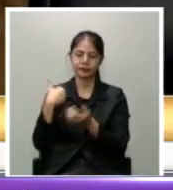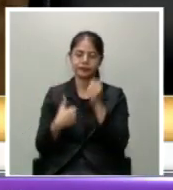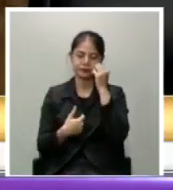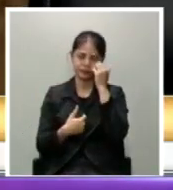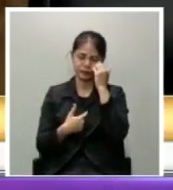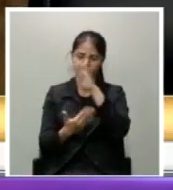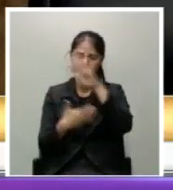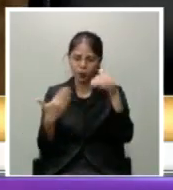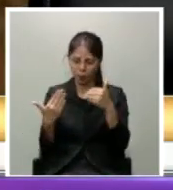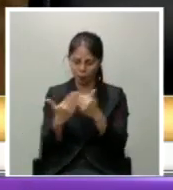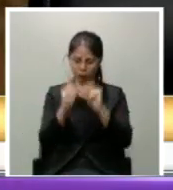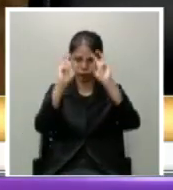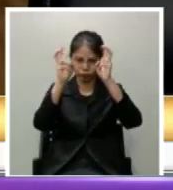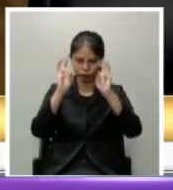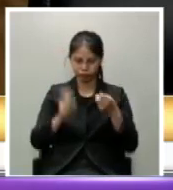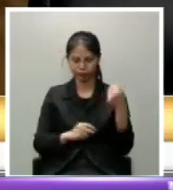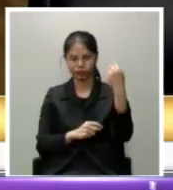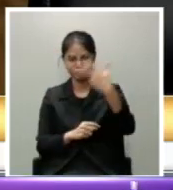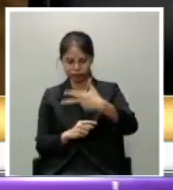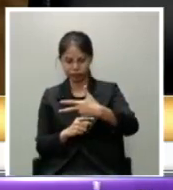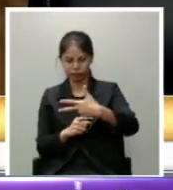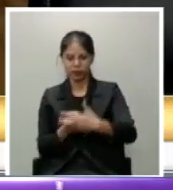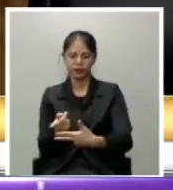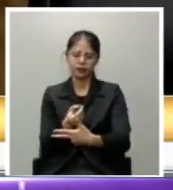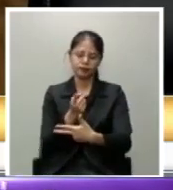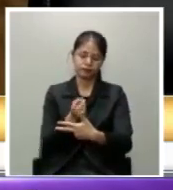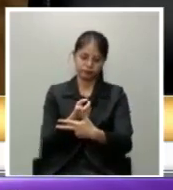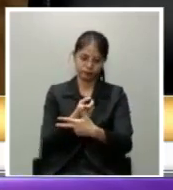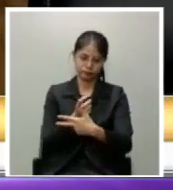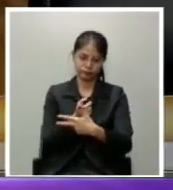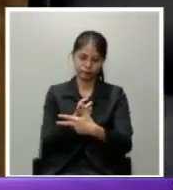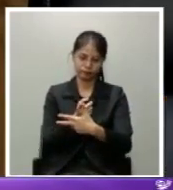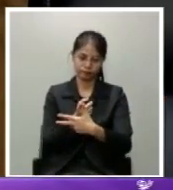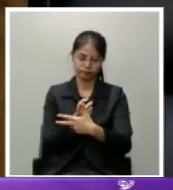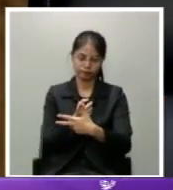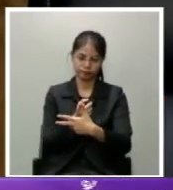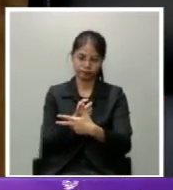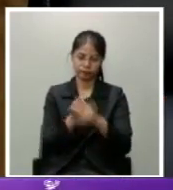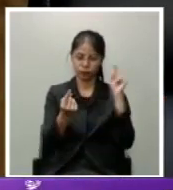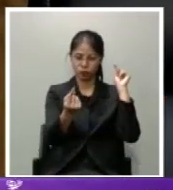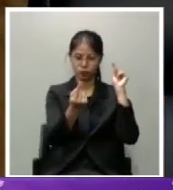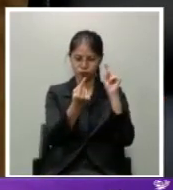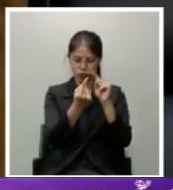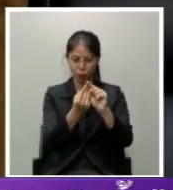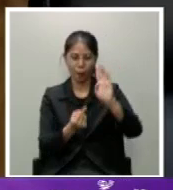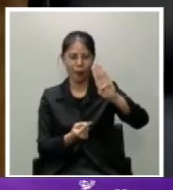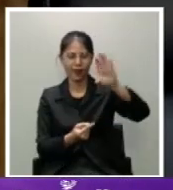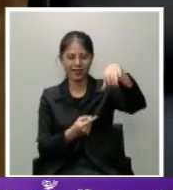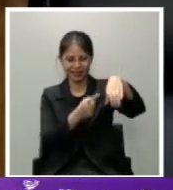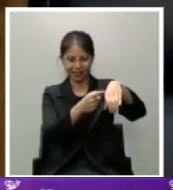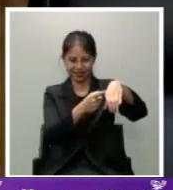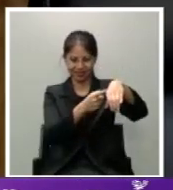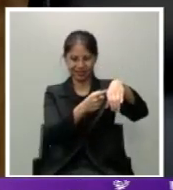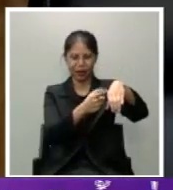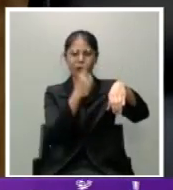ทั้งหมดเป็น3หัวข้อใหญ่หัวข้อแรกครับท่านประธานเรื่องเกี่ยวกับบริษัทบุรีฟิลิปม